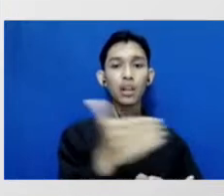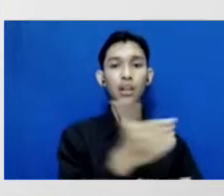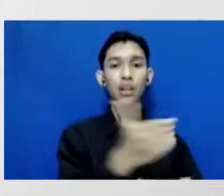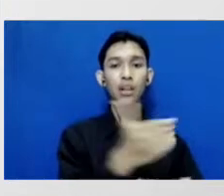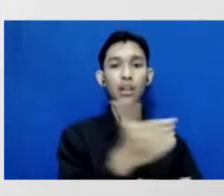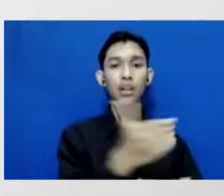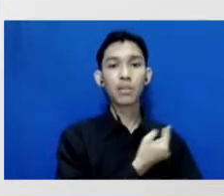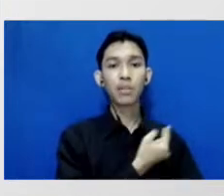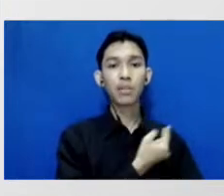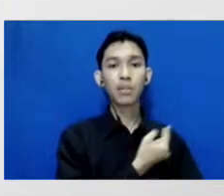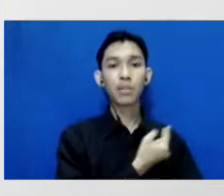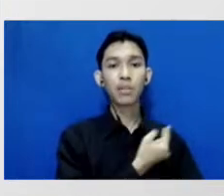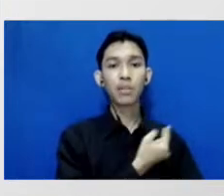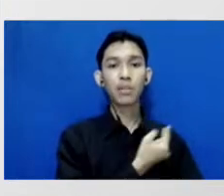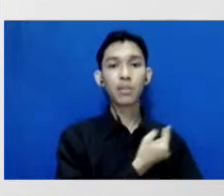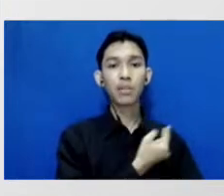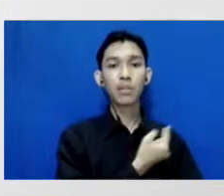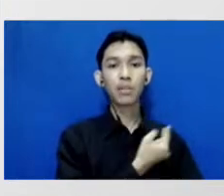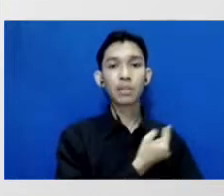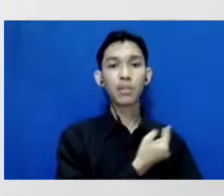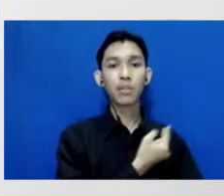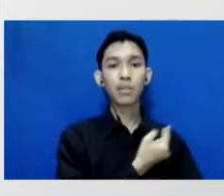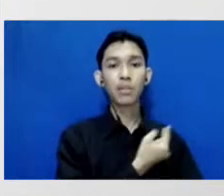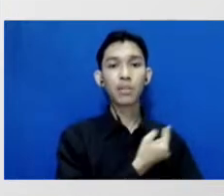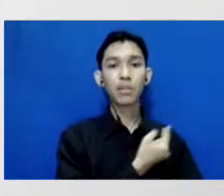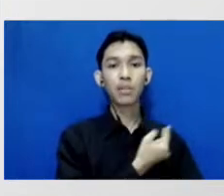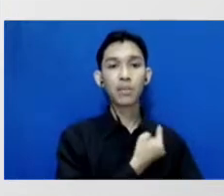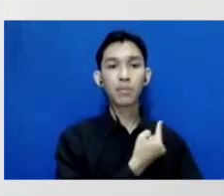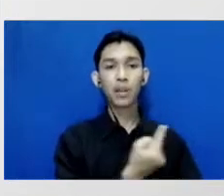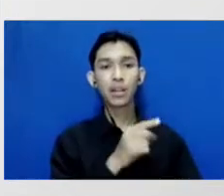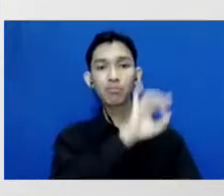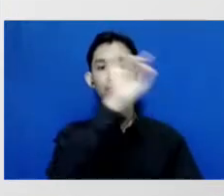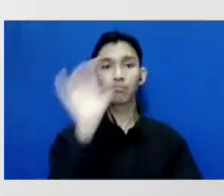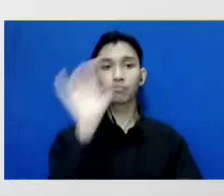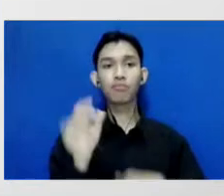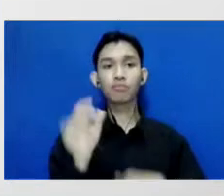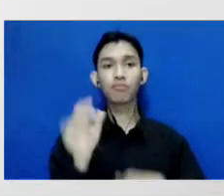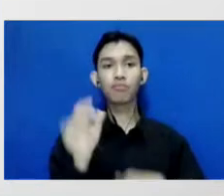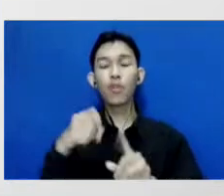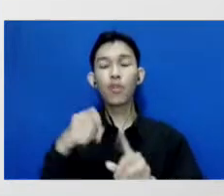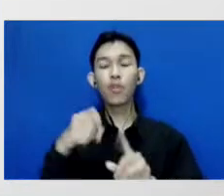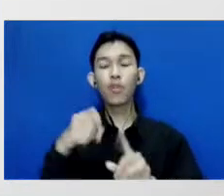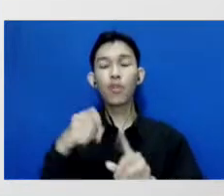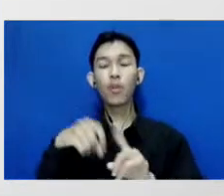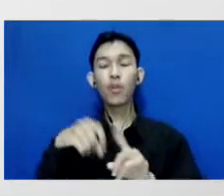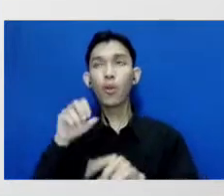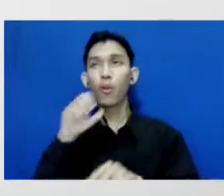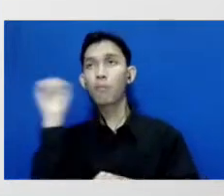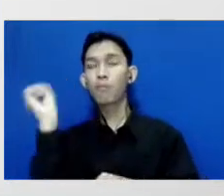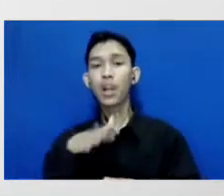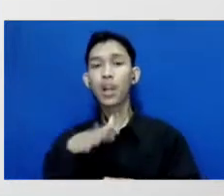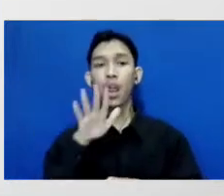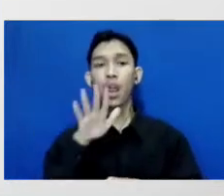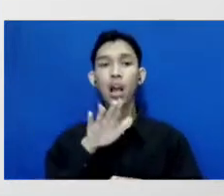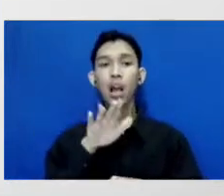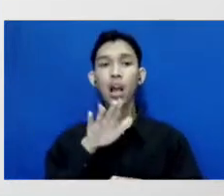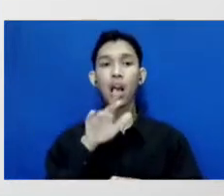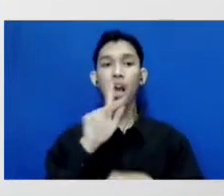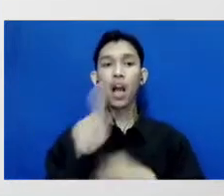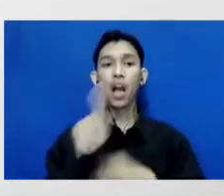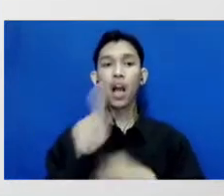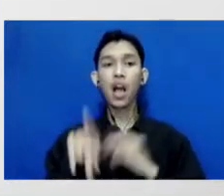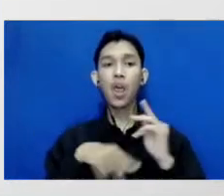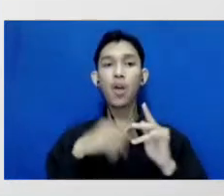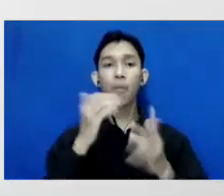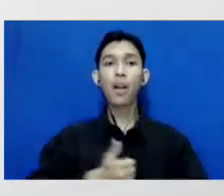banyak hal yang sudah disampaikan Pak Joko, juga achievement ya yang selama ini sejauh 3 tahun ini sudah terjadi